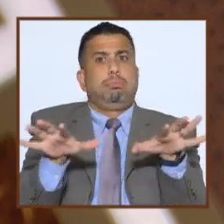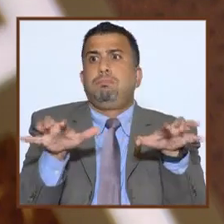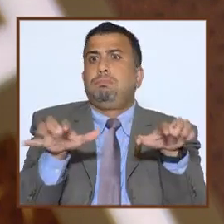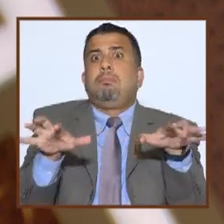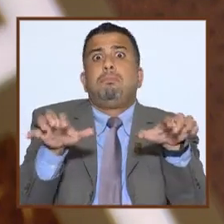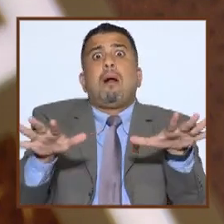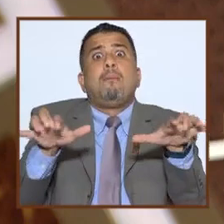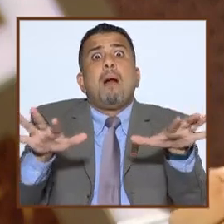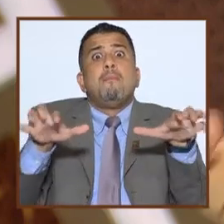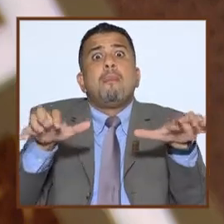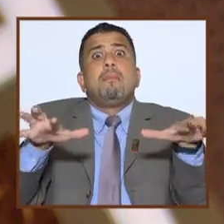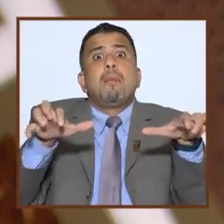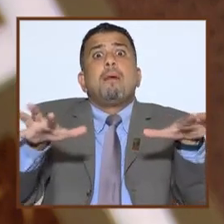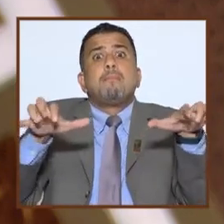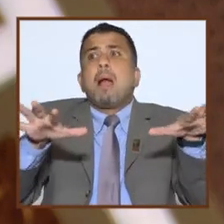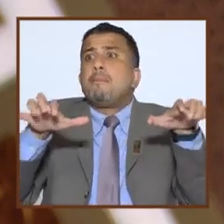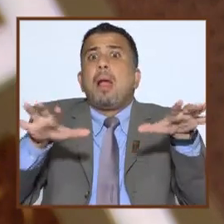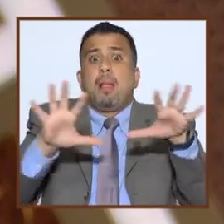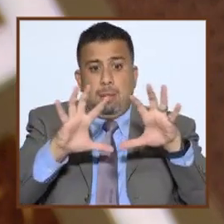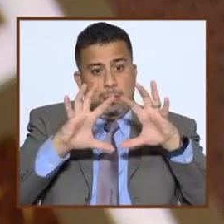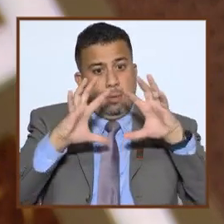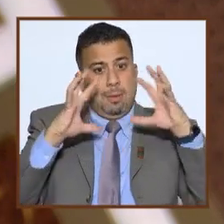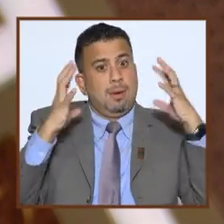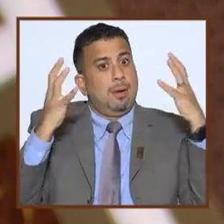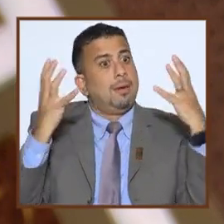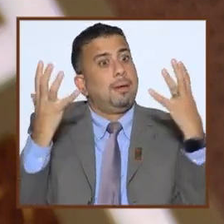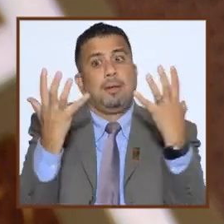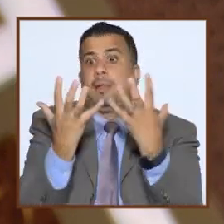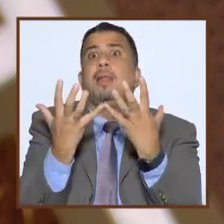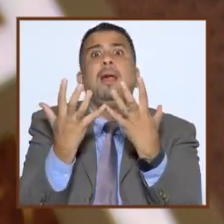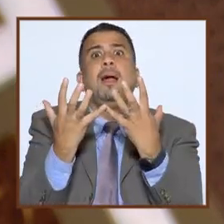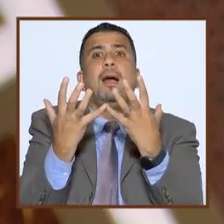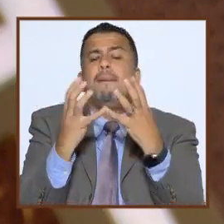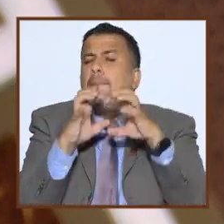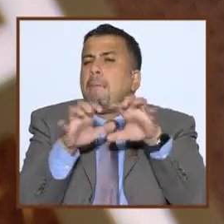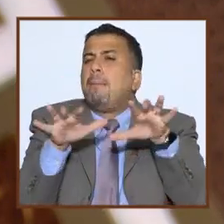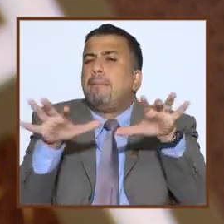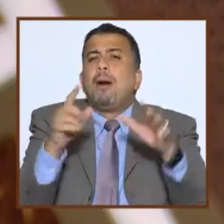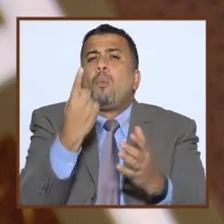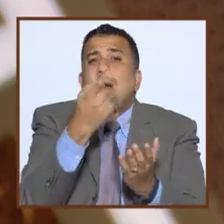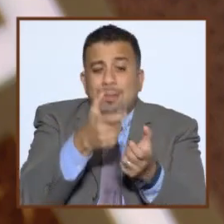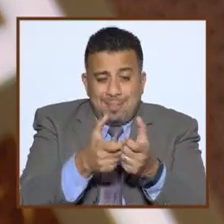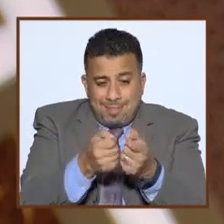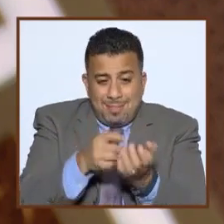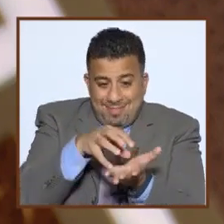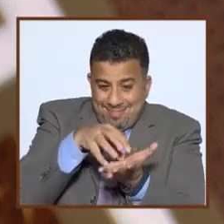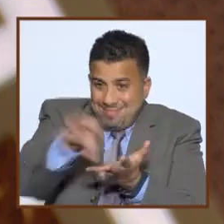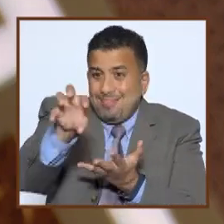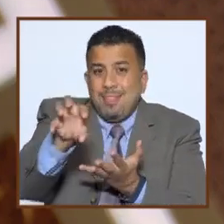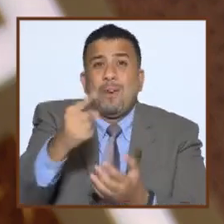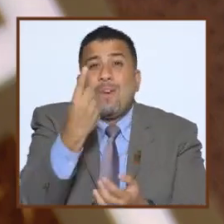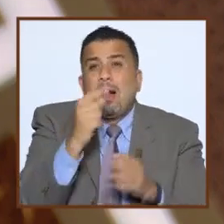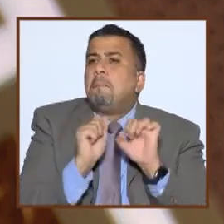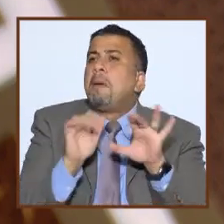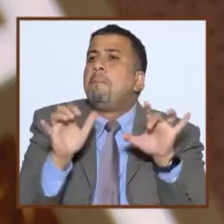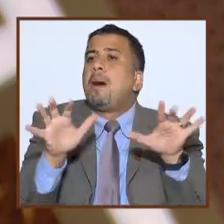شيء يصل الى الاقراص القصيره من الكره الارضيه يصل الى ابعد القارات بضغطه زر عن طريق وسائل التواصل